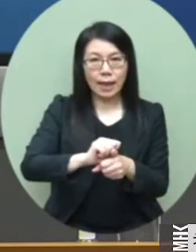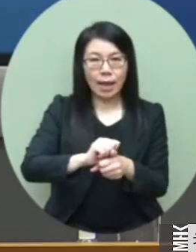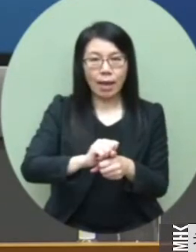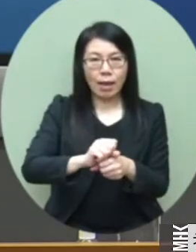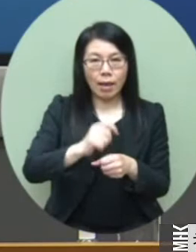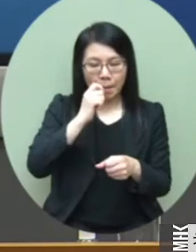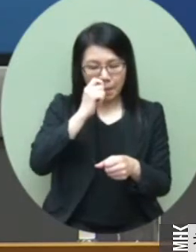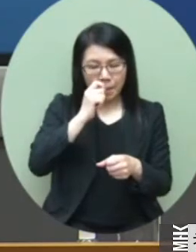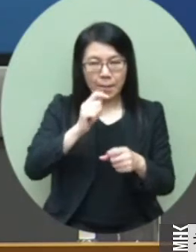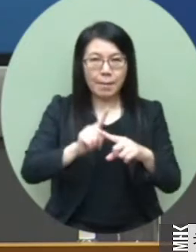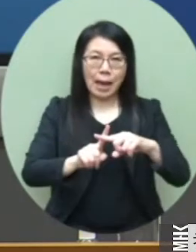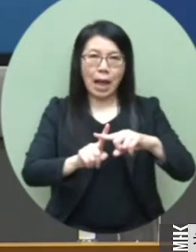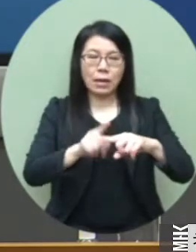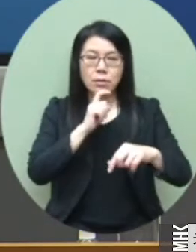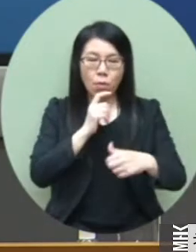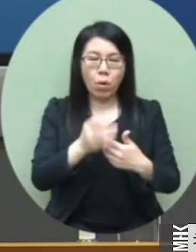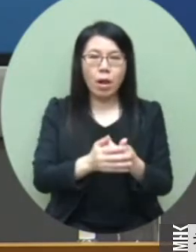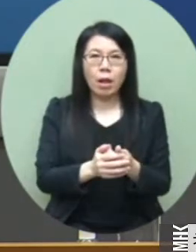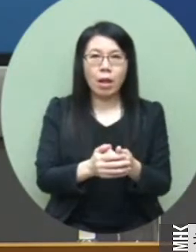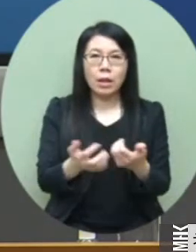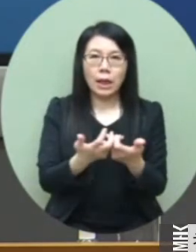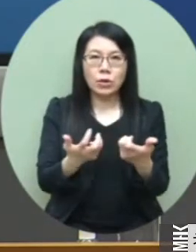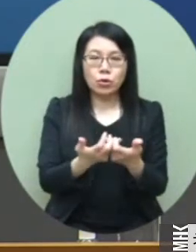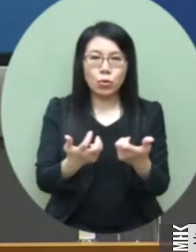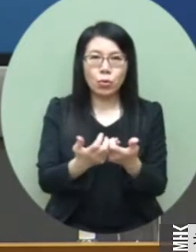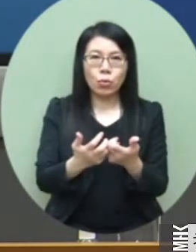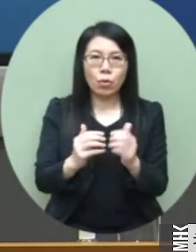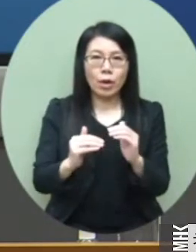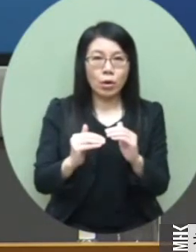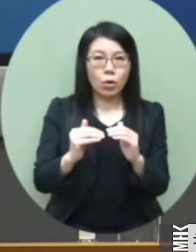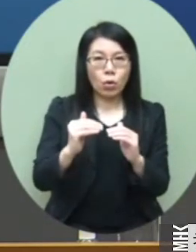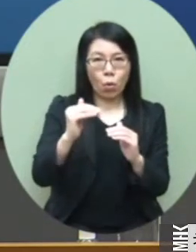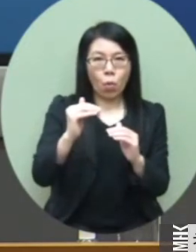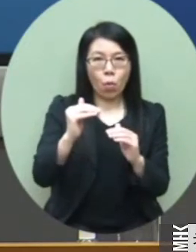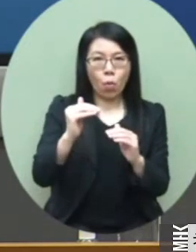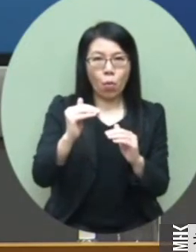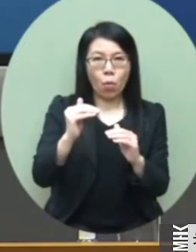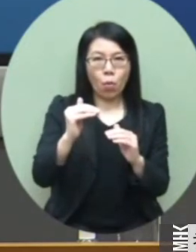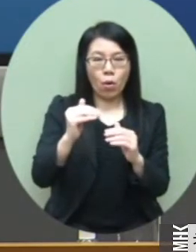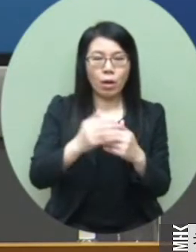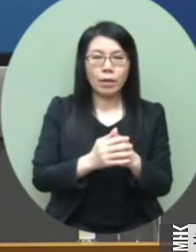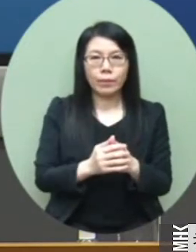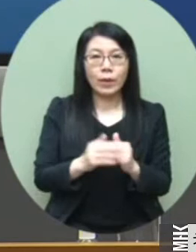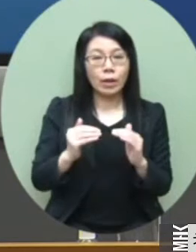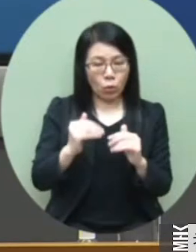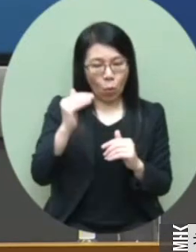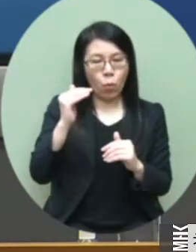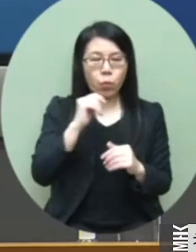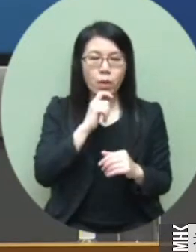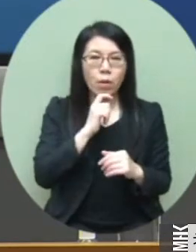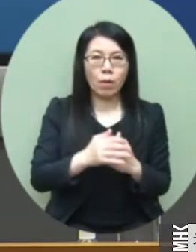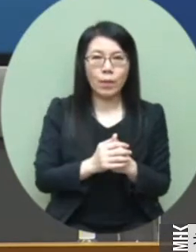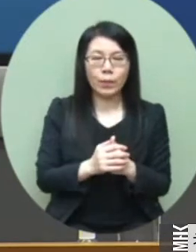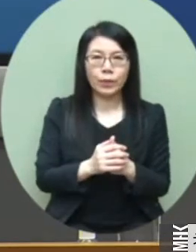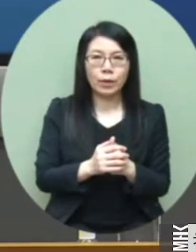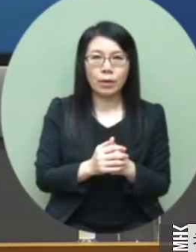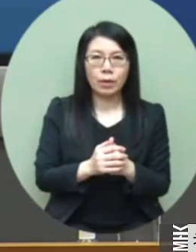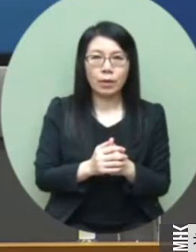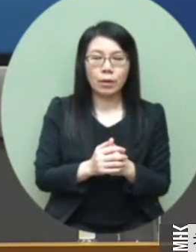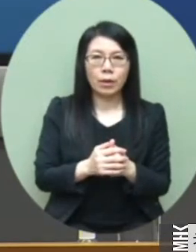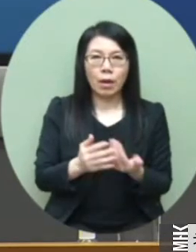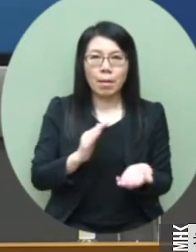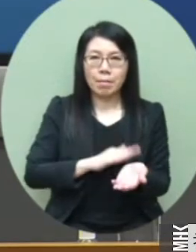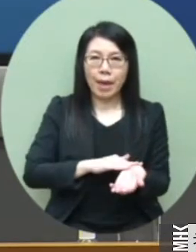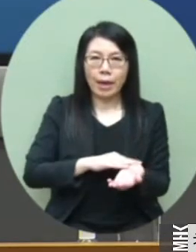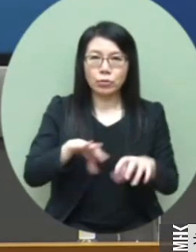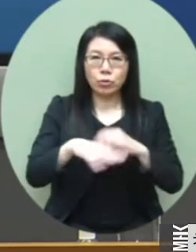檢測個案咧個數目咧仍然咧都係處於唔係一個低嘅水平嚇，都係一個高嘅水平。咁疫情咧都未